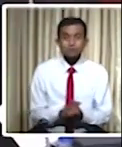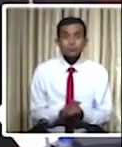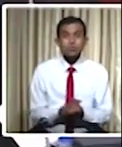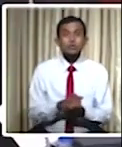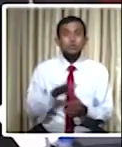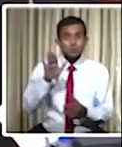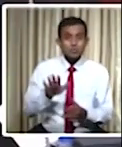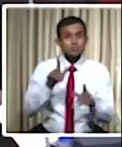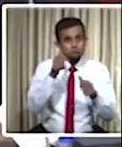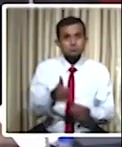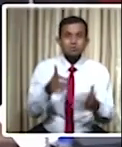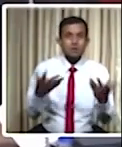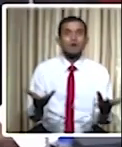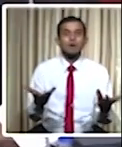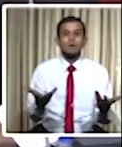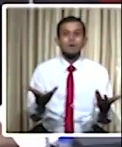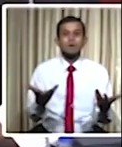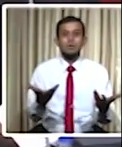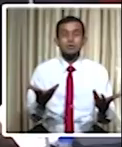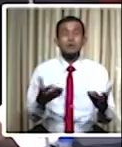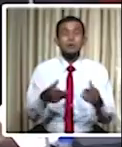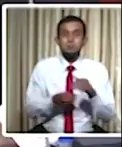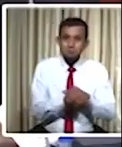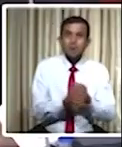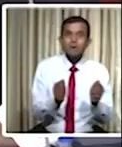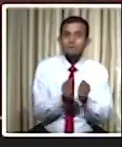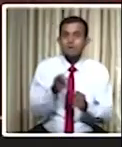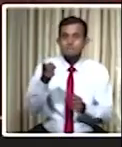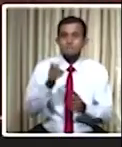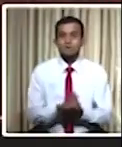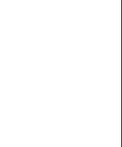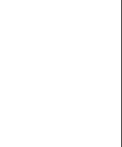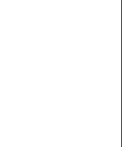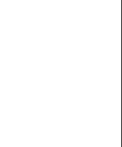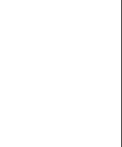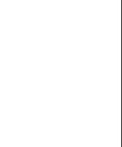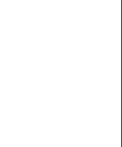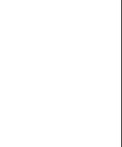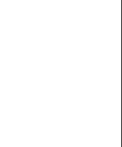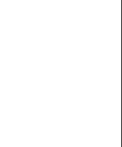බූලාසනේ ඉන්න සුදුසු නැ හරි බොහොම ස්තුතියි චක්‍රායිව කටයුතු කරපු නිසා මේ ගැන සොයලා බලන්නම් කරුමත්තුමා